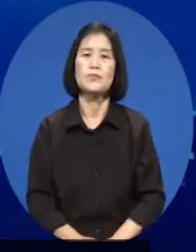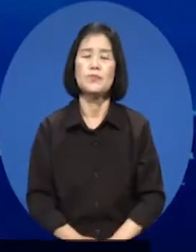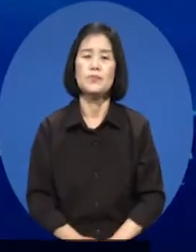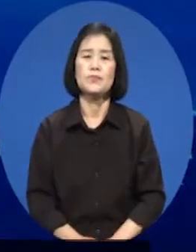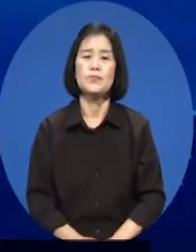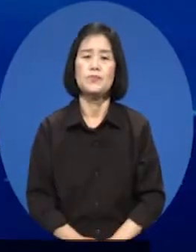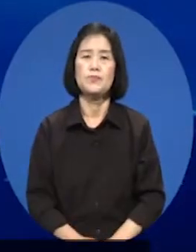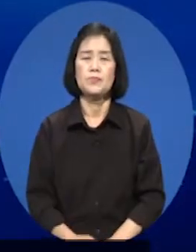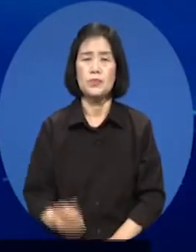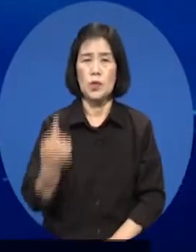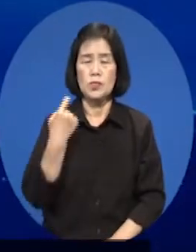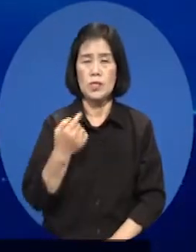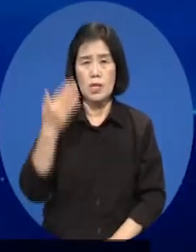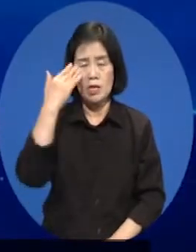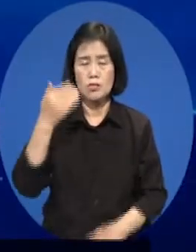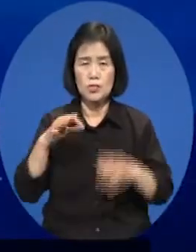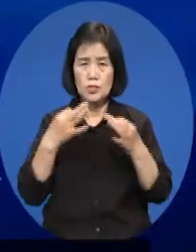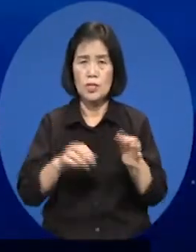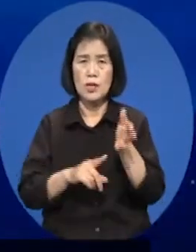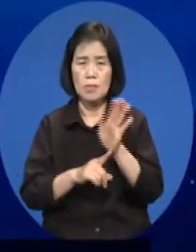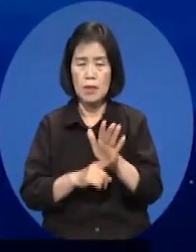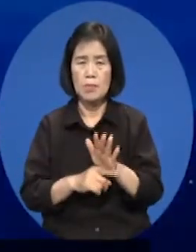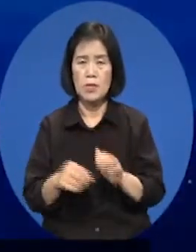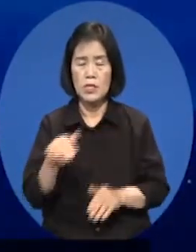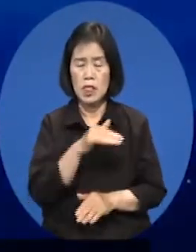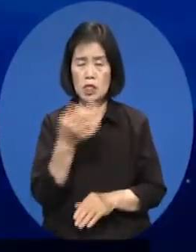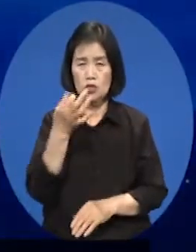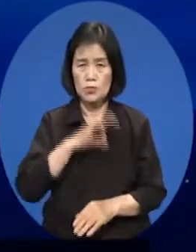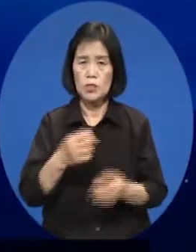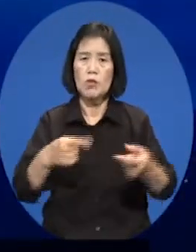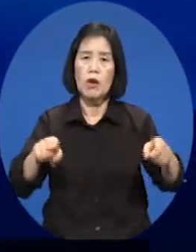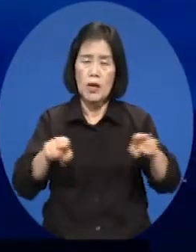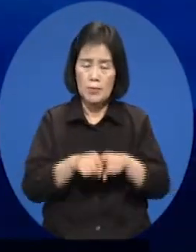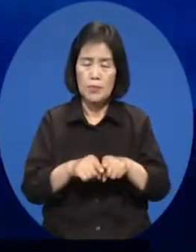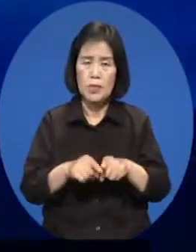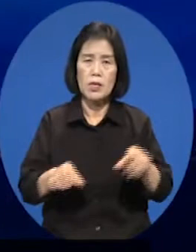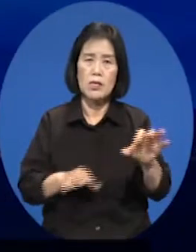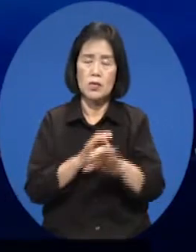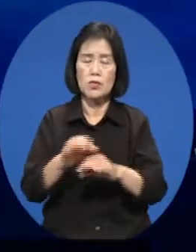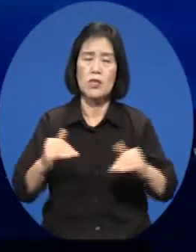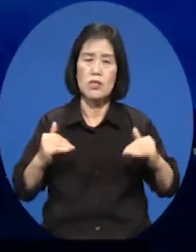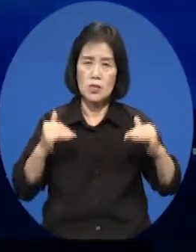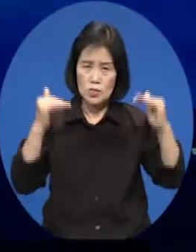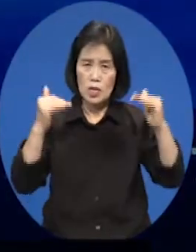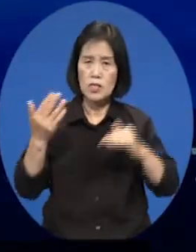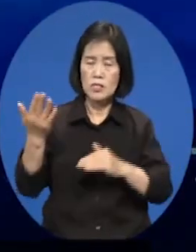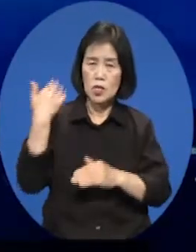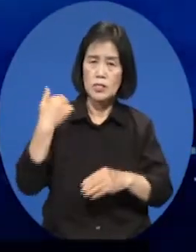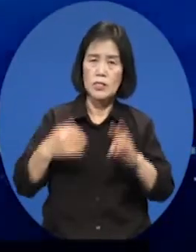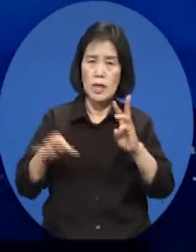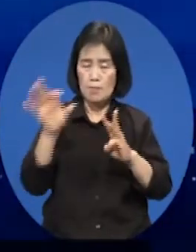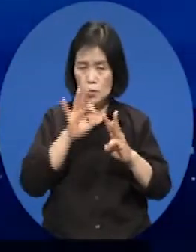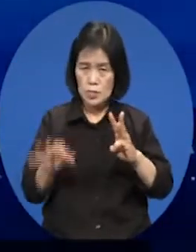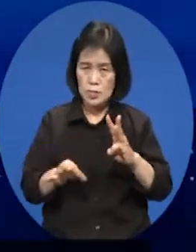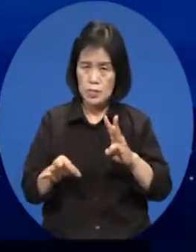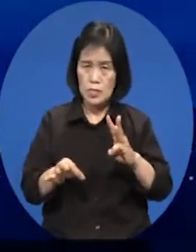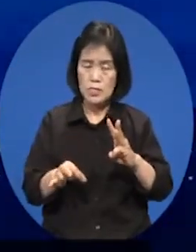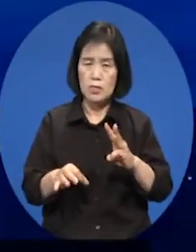주셨는데 어제 한은회에서 발표한 내용 기준금리와 더불어서 또 우리나라 경제 성장률을 이전